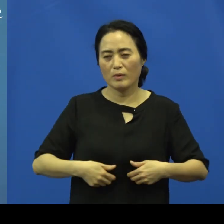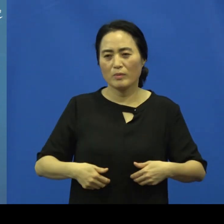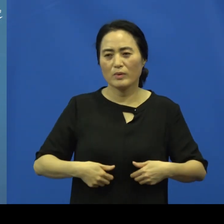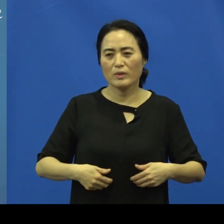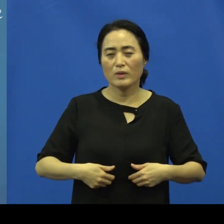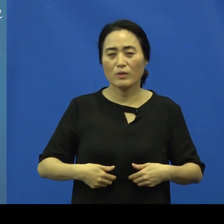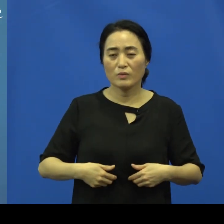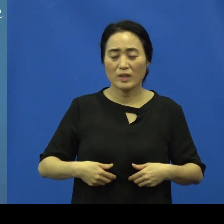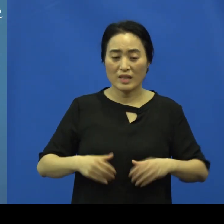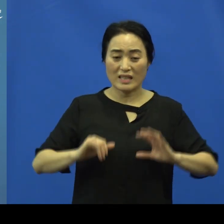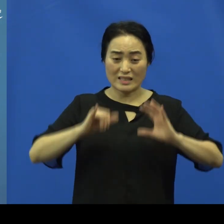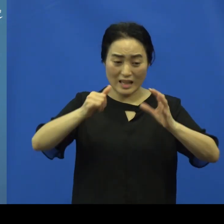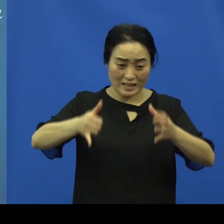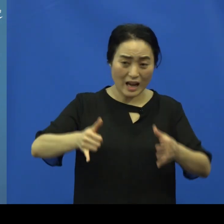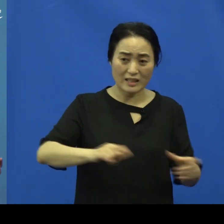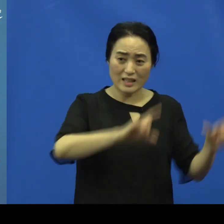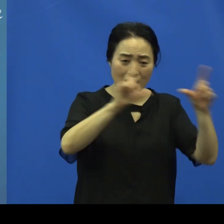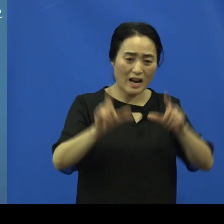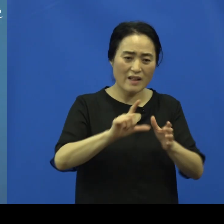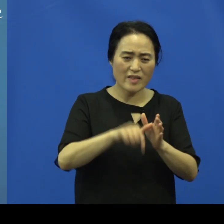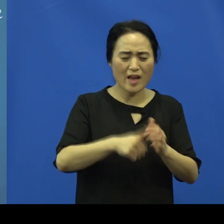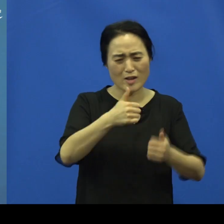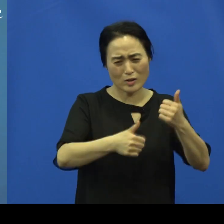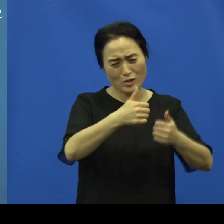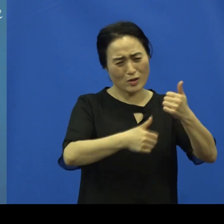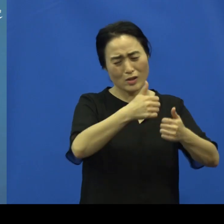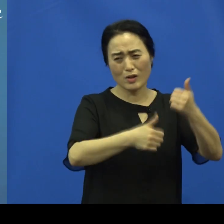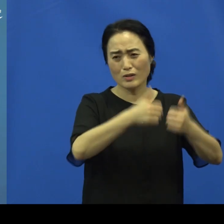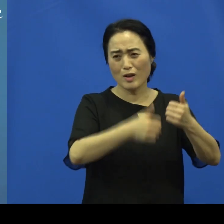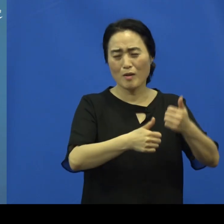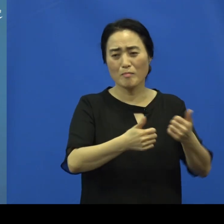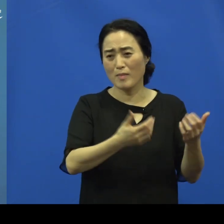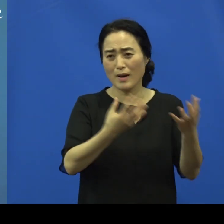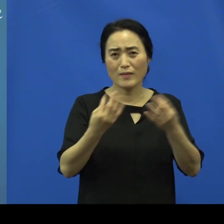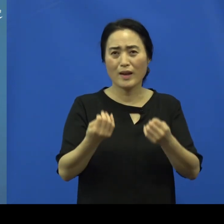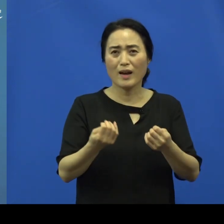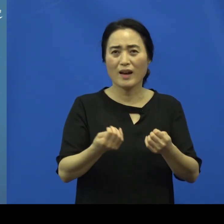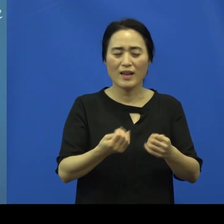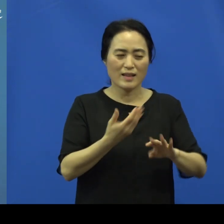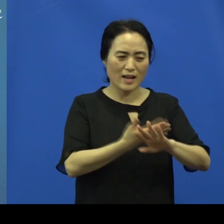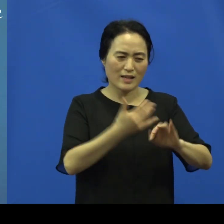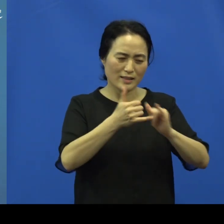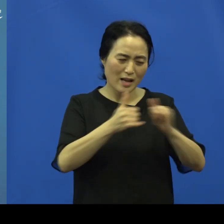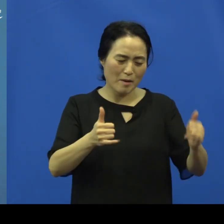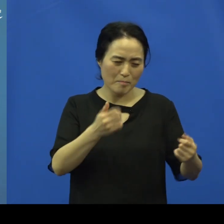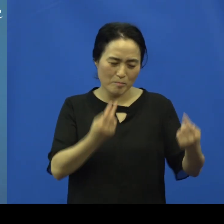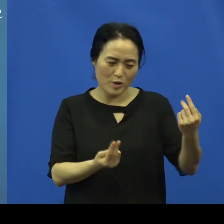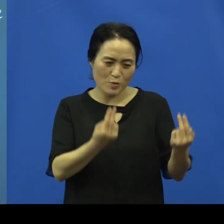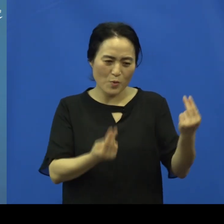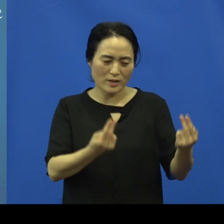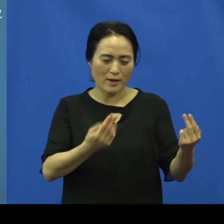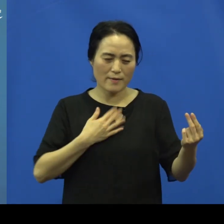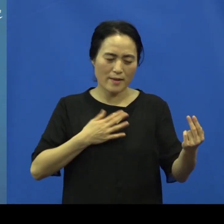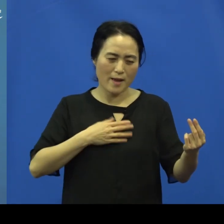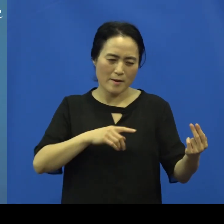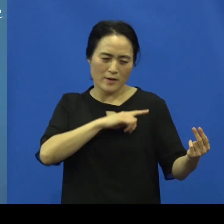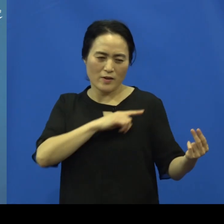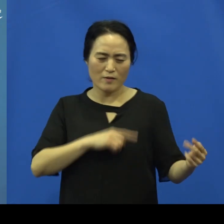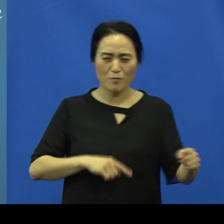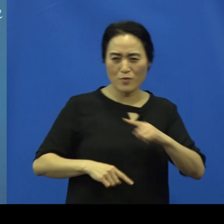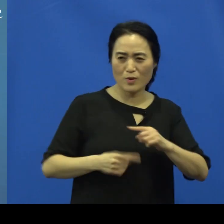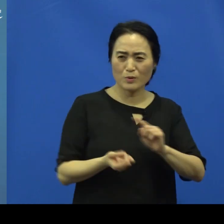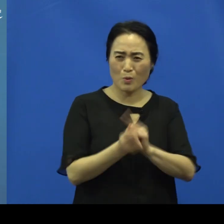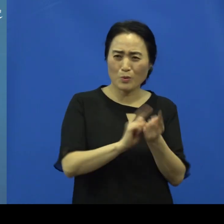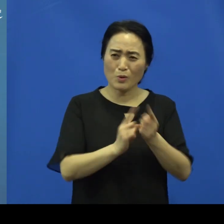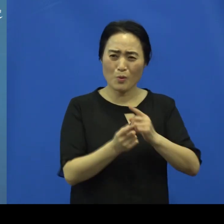우리가 사는 세상은 경쟁적이에요. 치열하게 서로 경쟁하고 우위에 서려고 남보다 더 높아지려고 하고, 예수님의 제자들도